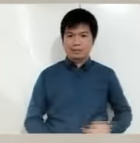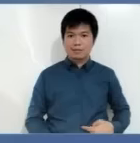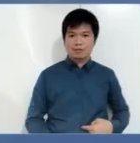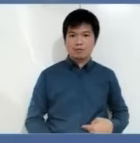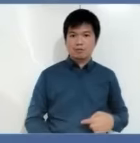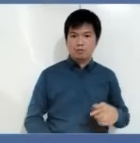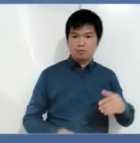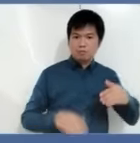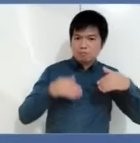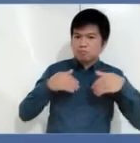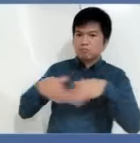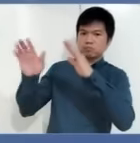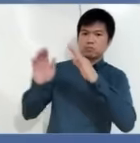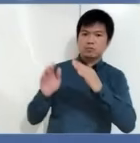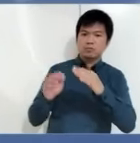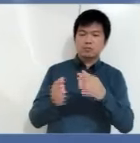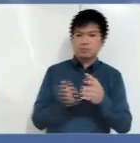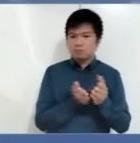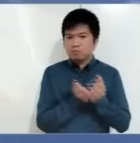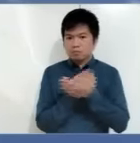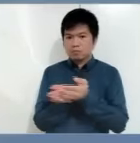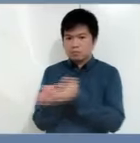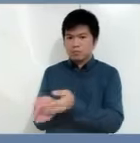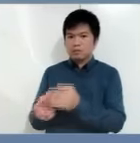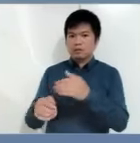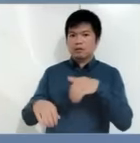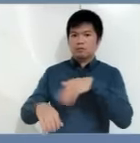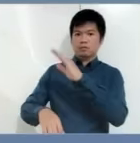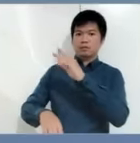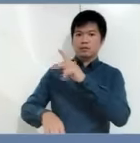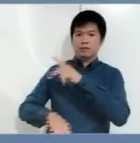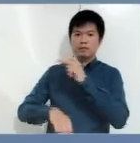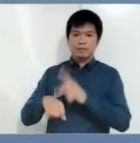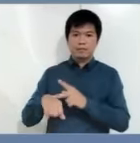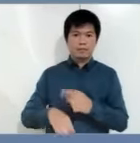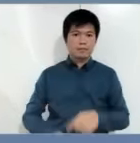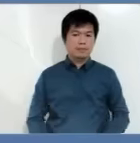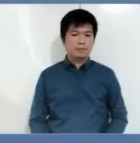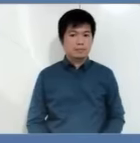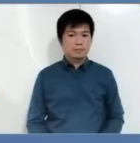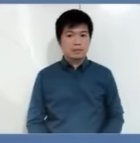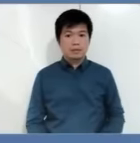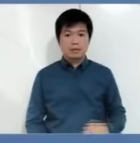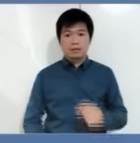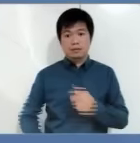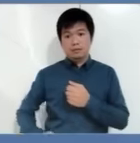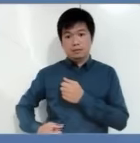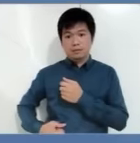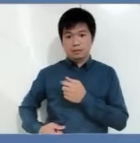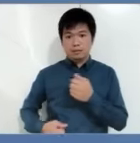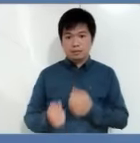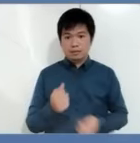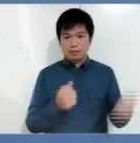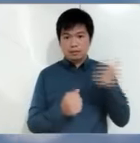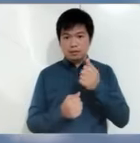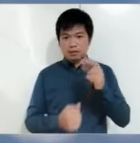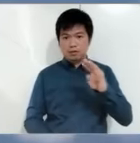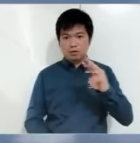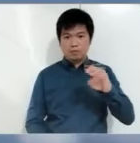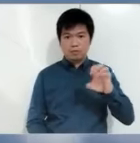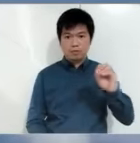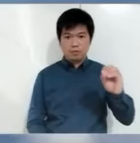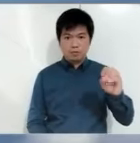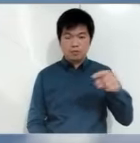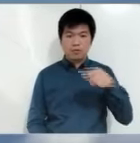Pilipinas. Kinumpirma naman ni AFP Chief General Romeo Bronner Jr. na nasa Scarborough Shoal nga ang Navy ship